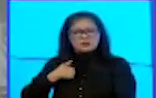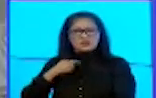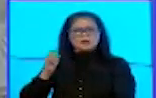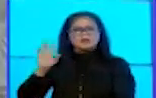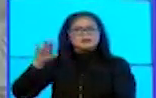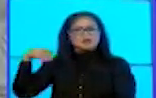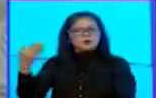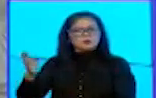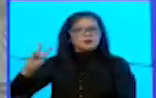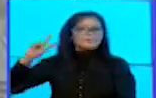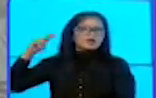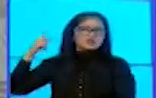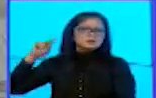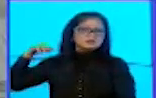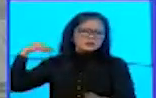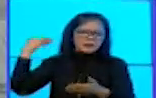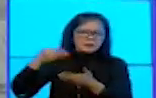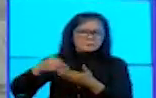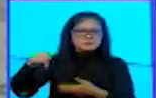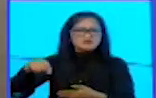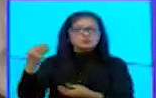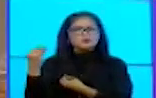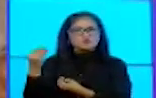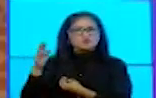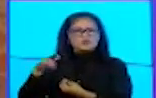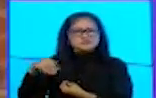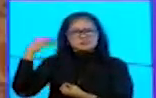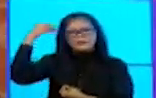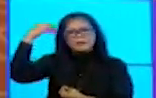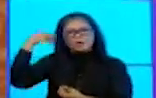kita masih bagaimana gitu kan?